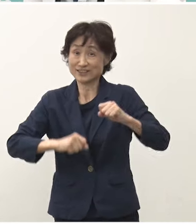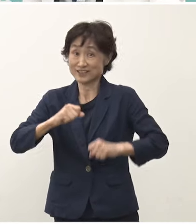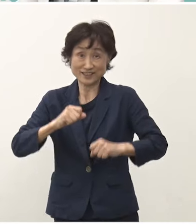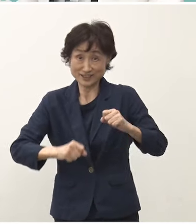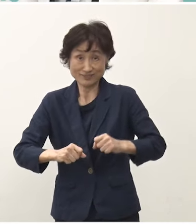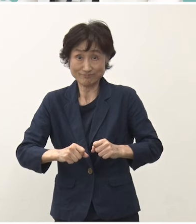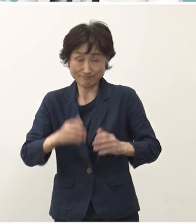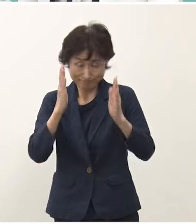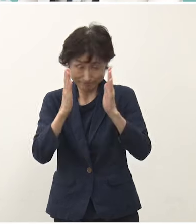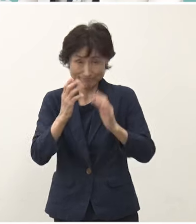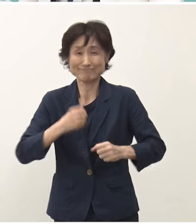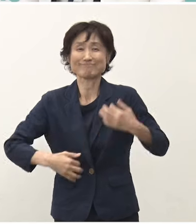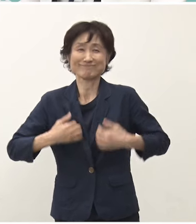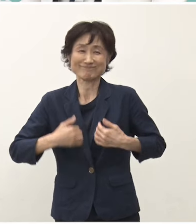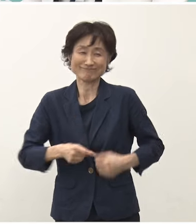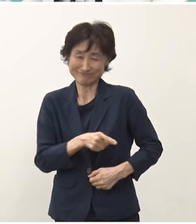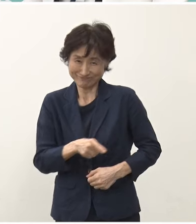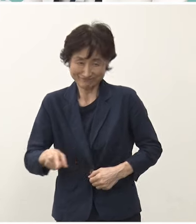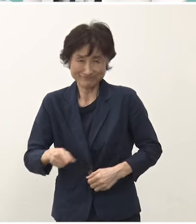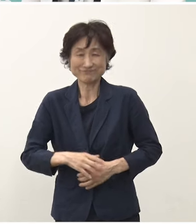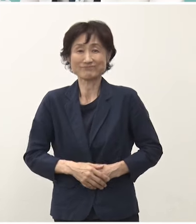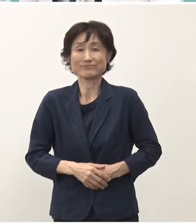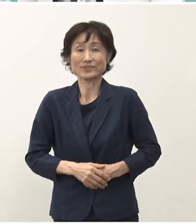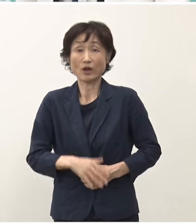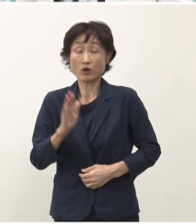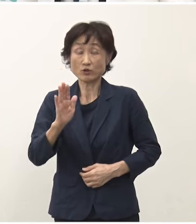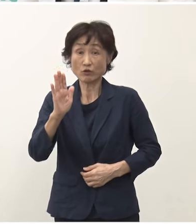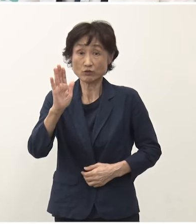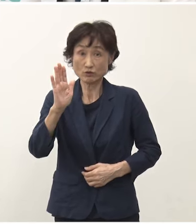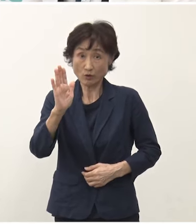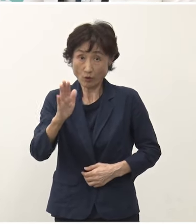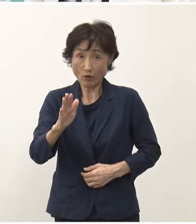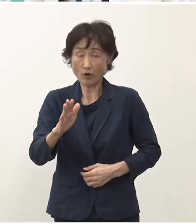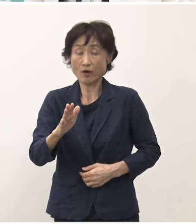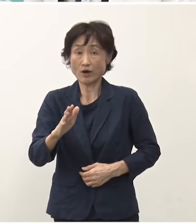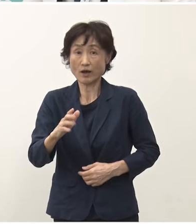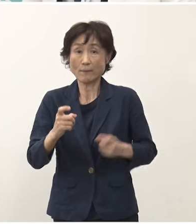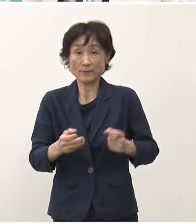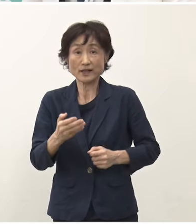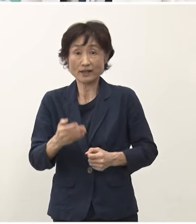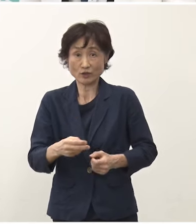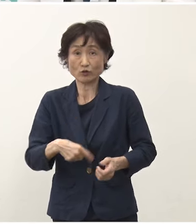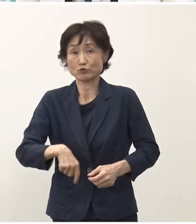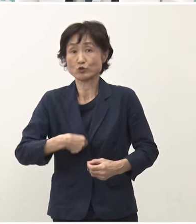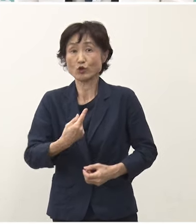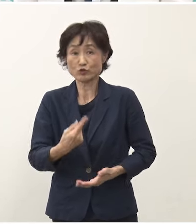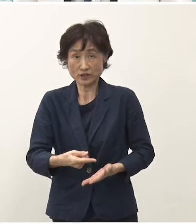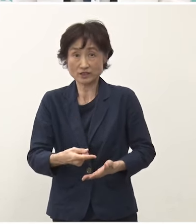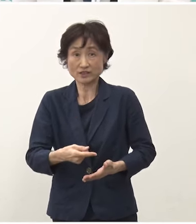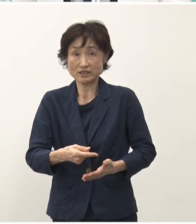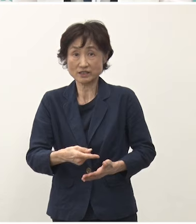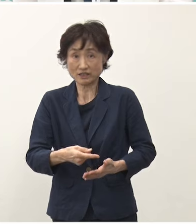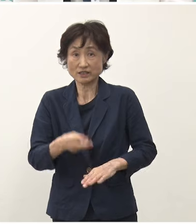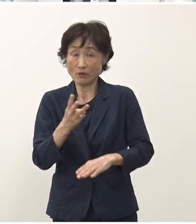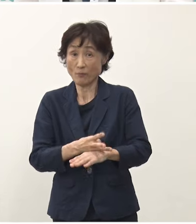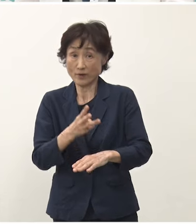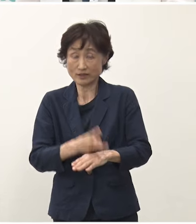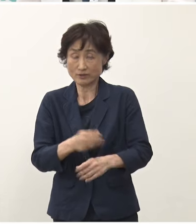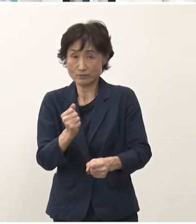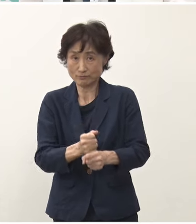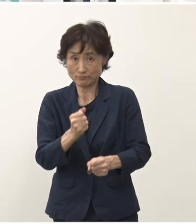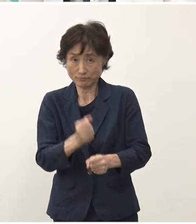ました今後空独自のマニュアルを作成するなどより効果的な取り組みとするための仕組みづくりを進めて